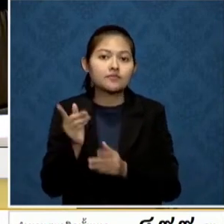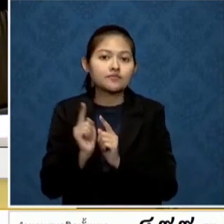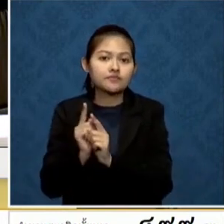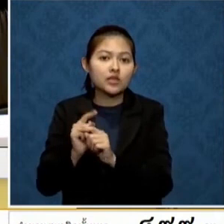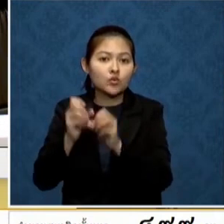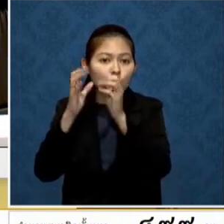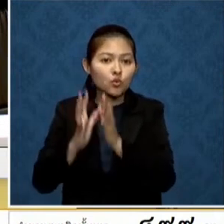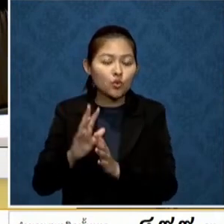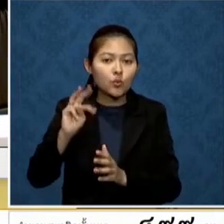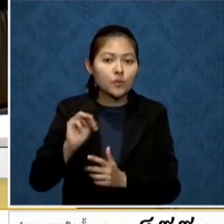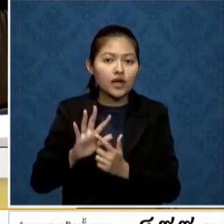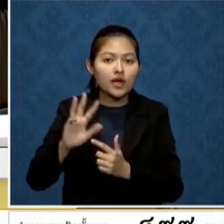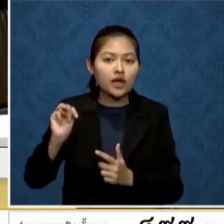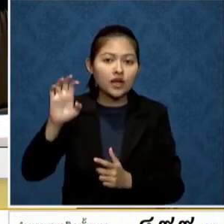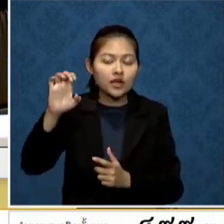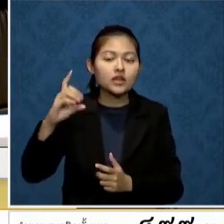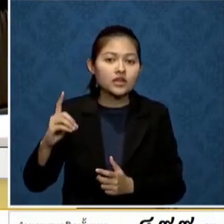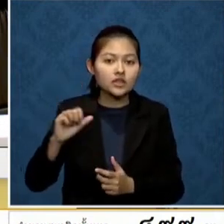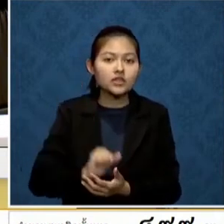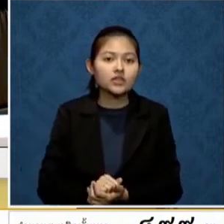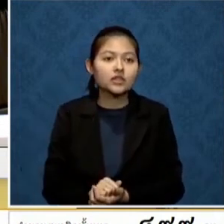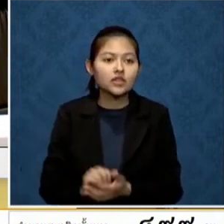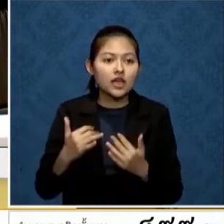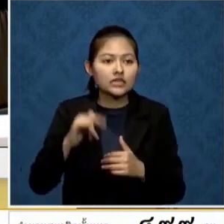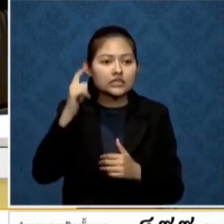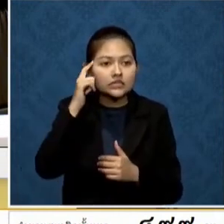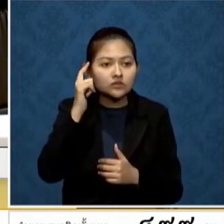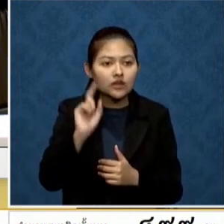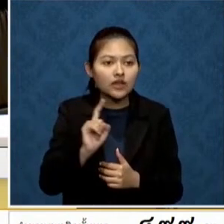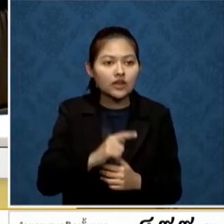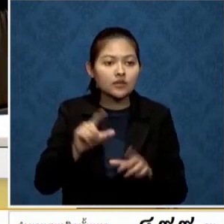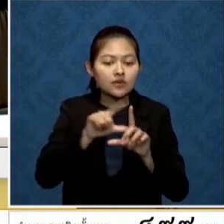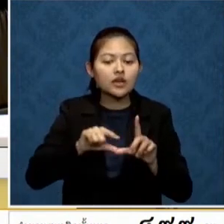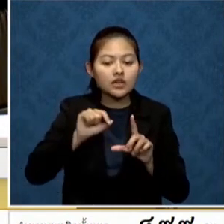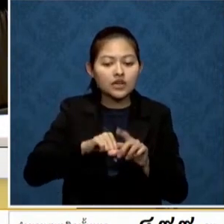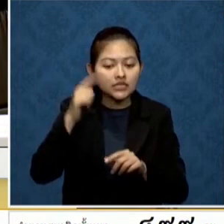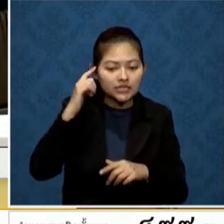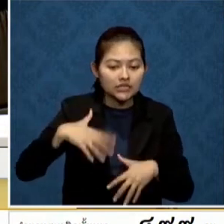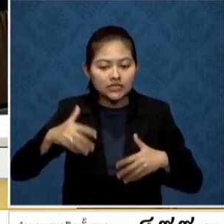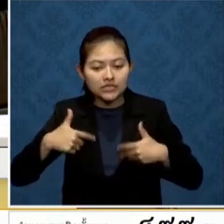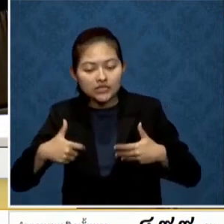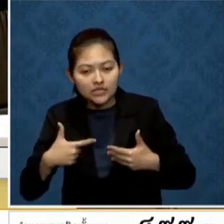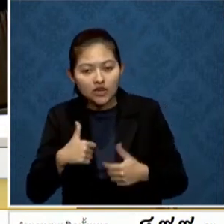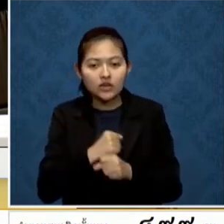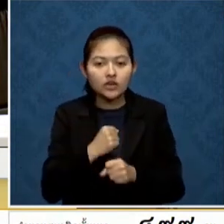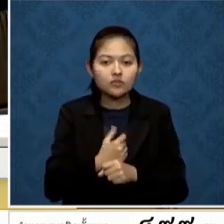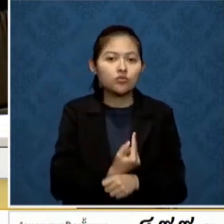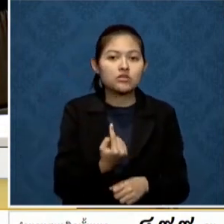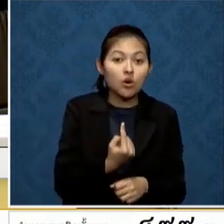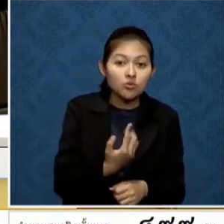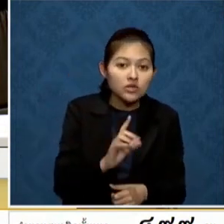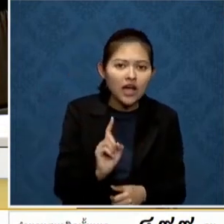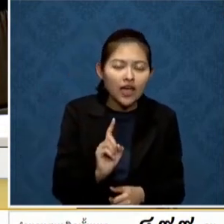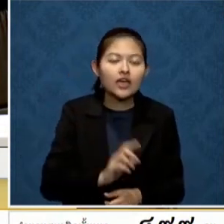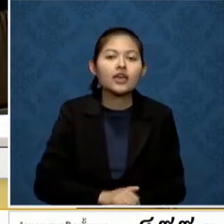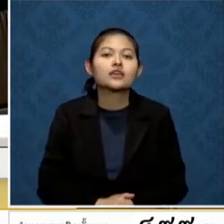อนุญาตเอ่ยนามที่ได้กล่าวเมื่อสักครู่ว่าอาจจะเป็นเพราะว่าพรรคก้าวไกลมีความรีบร้อนเกินไปหรือเปล่าทำคนเดียวหรือหือเปล่านะครับ